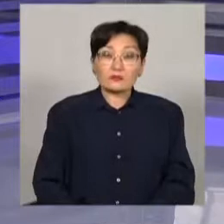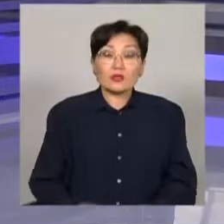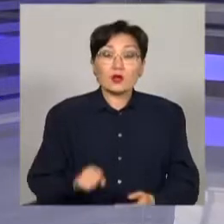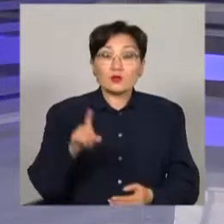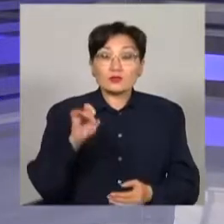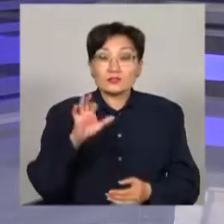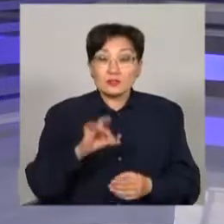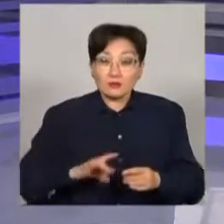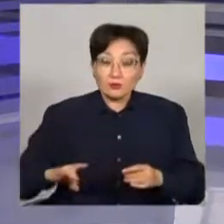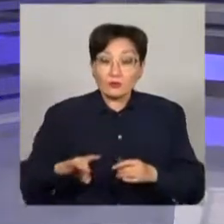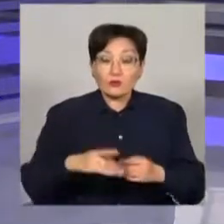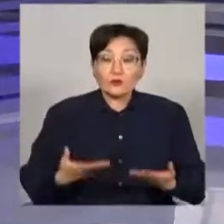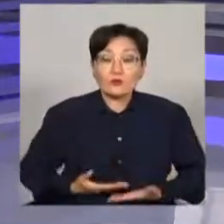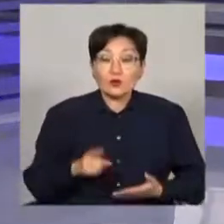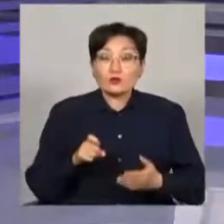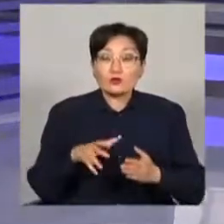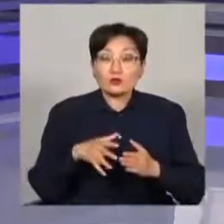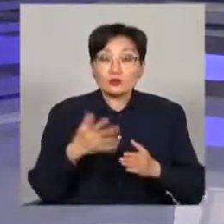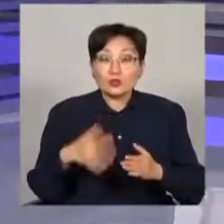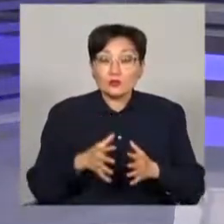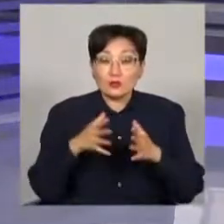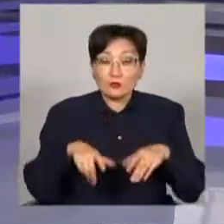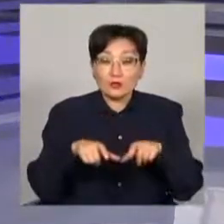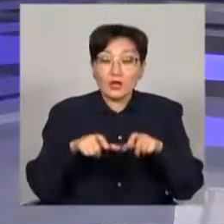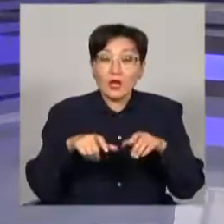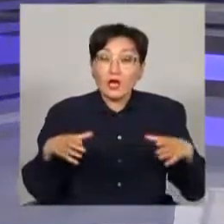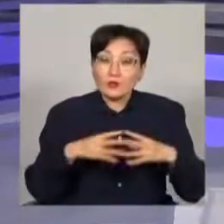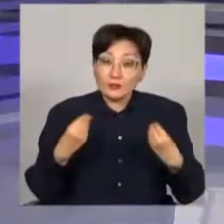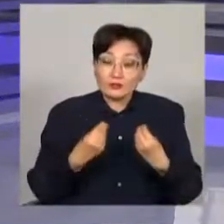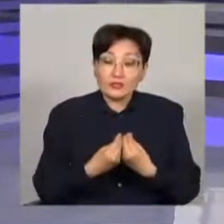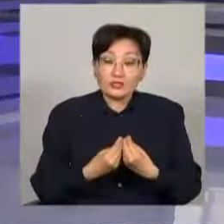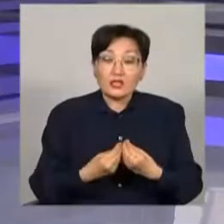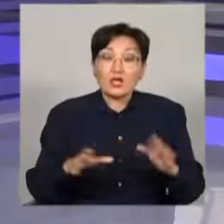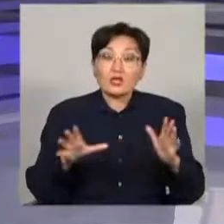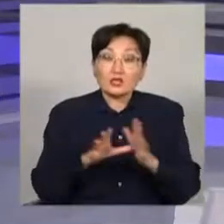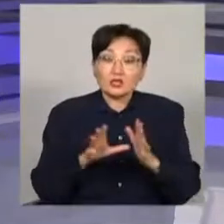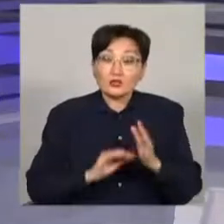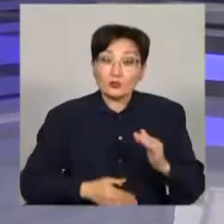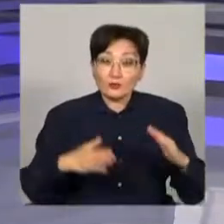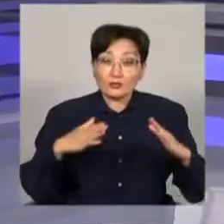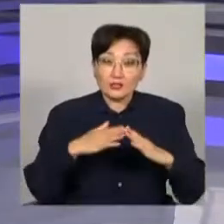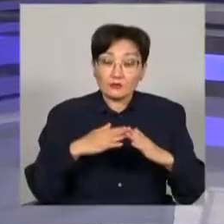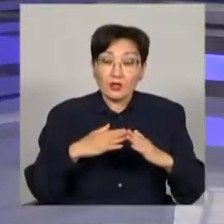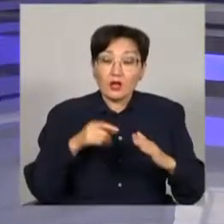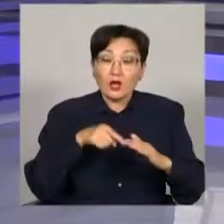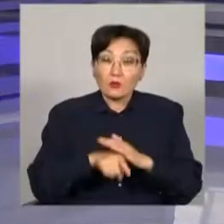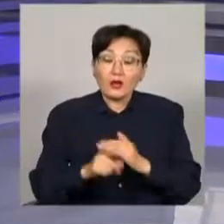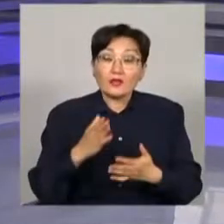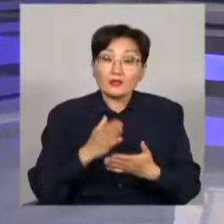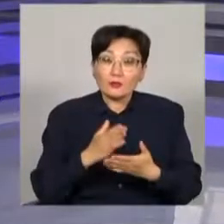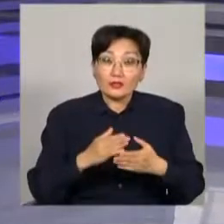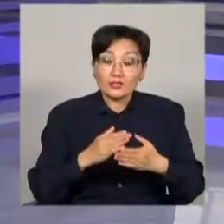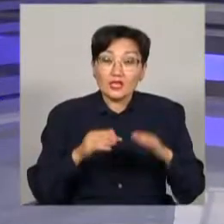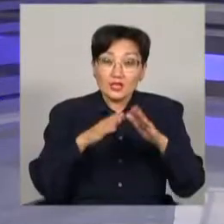Әуезов ауданында тұратын 150-ден аса отбасы электр көзін жекеменшік үйдің аумағына өтіп кеткен трансформатордан алуға